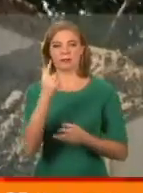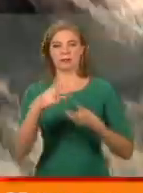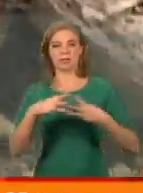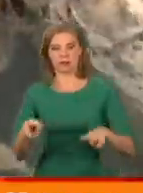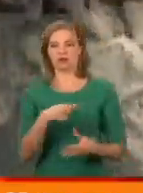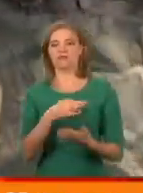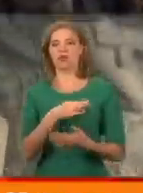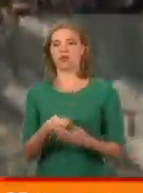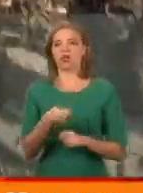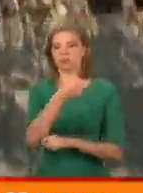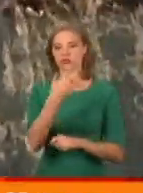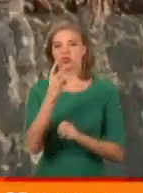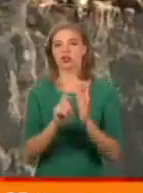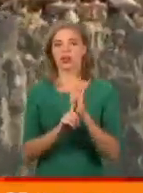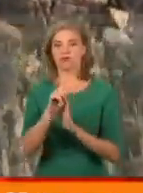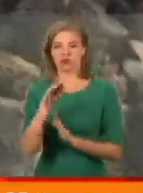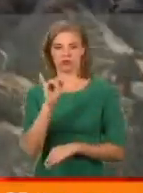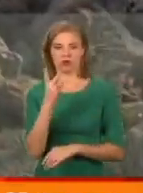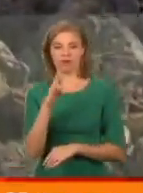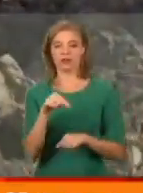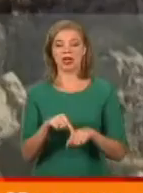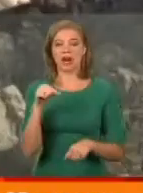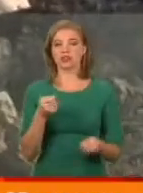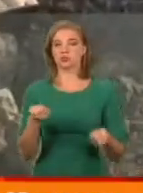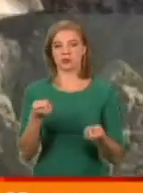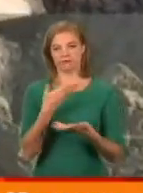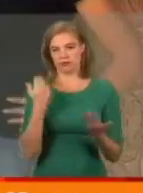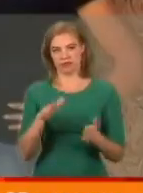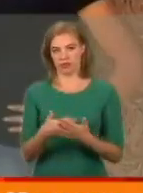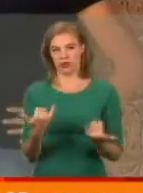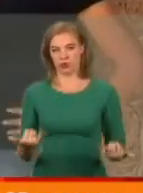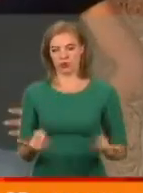прем'єр-міністра волонтери надіслали ще на початку травня. Реакції урядників немає й